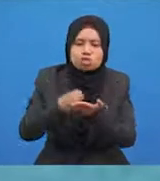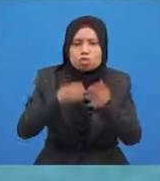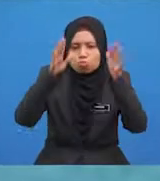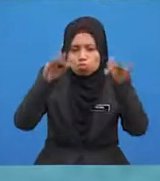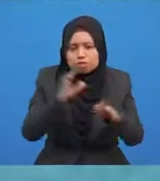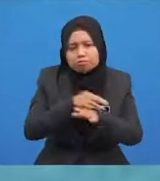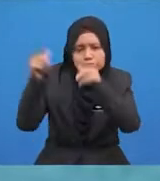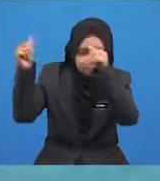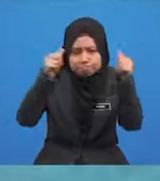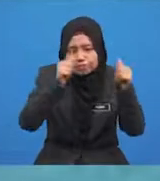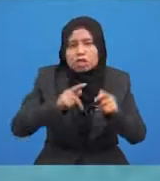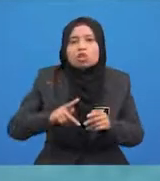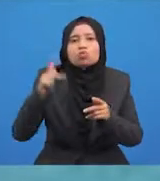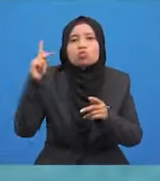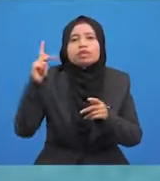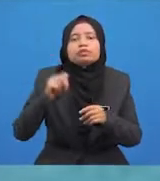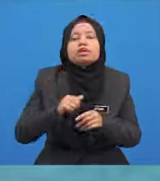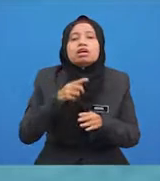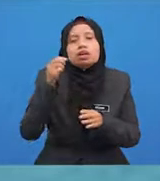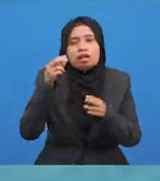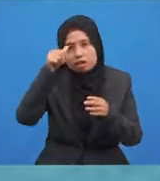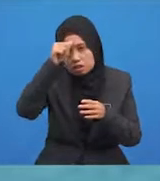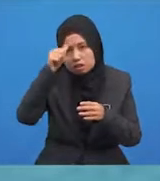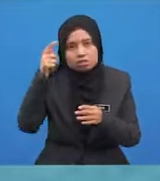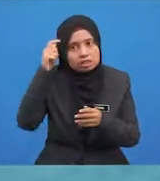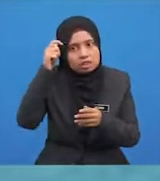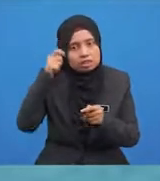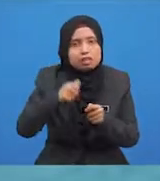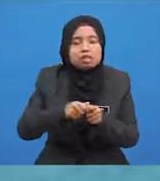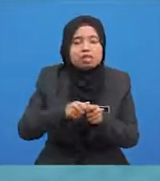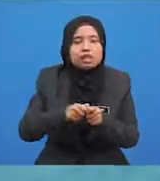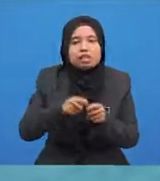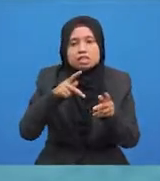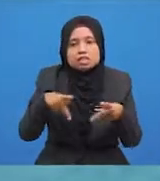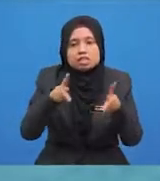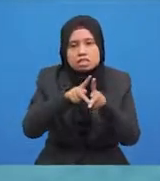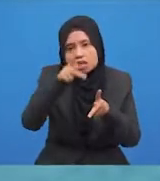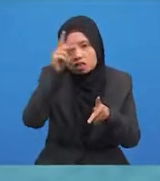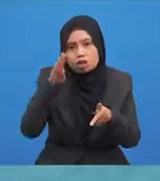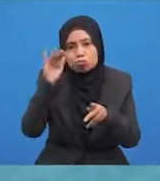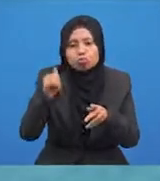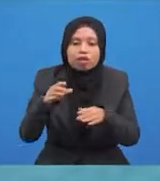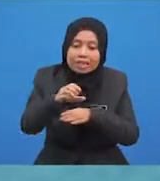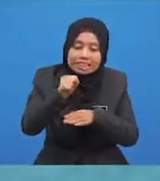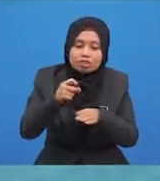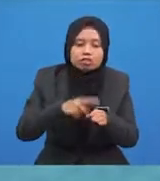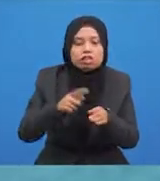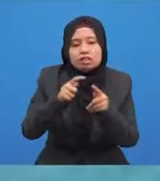angin kuat. Ayah teringat akan kisah kelabu yang dipungut di tempat